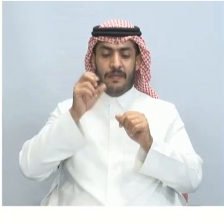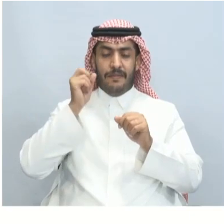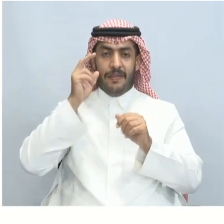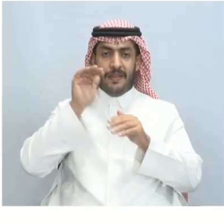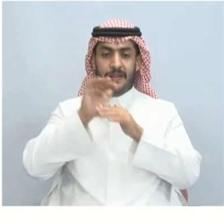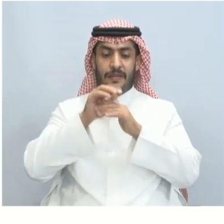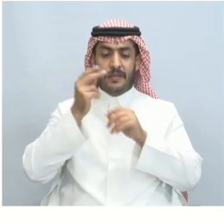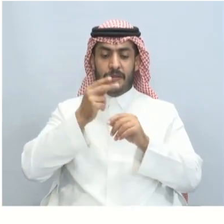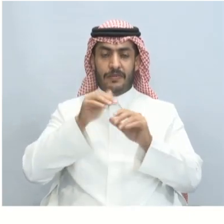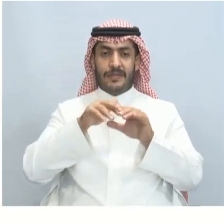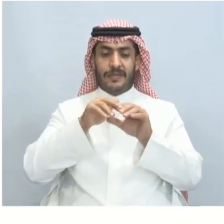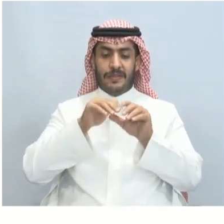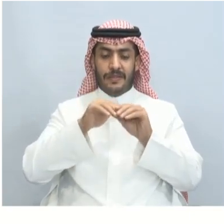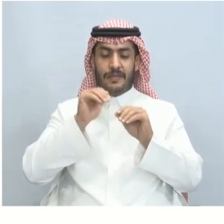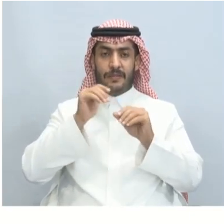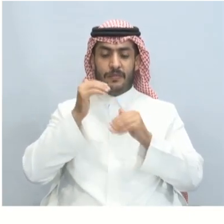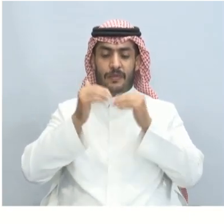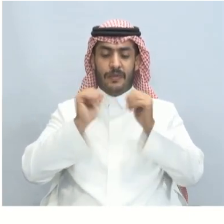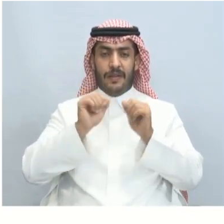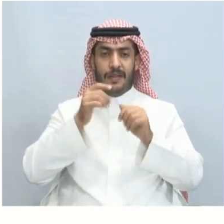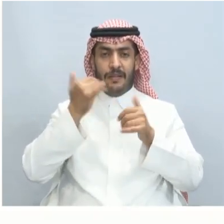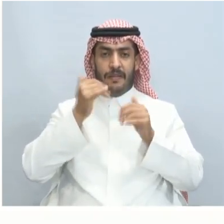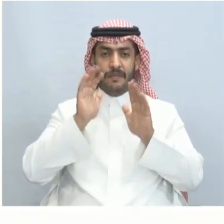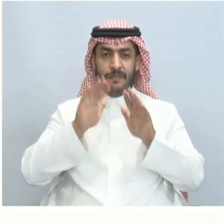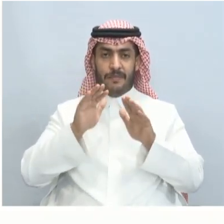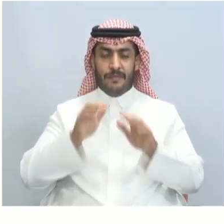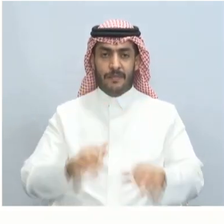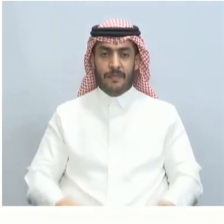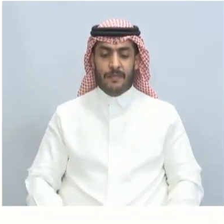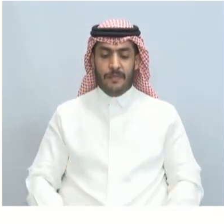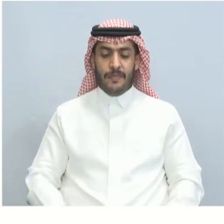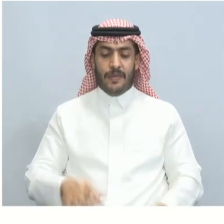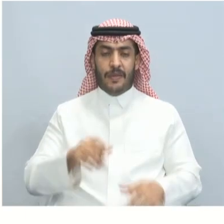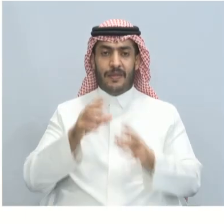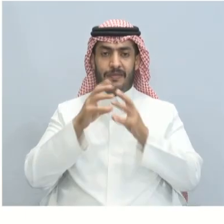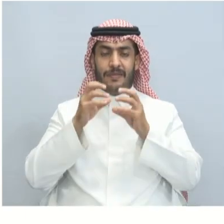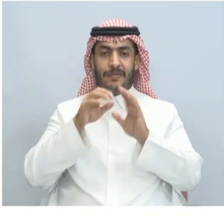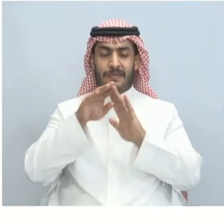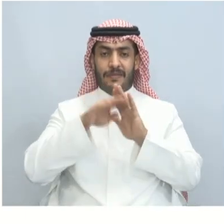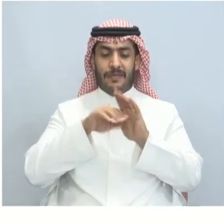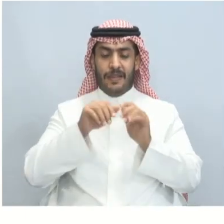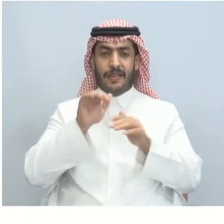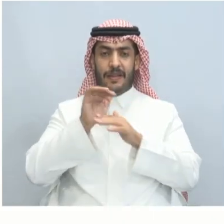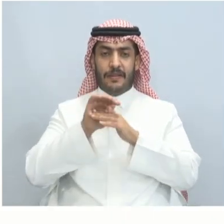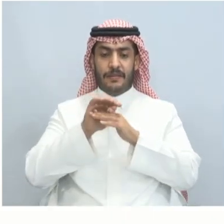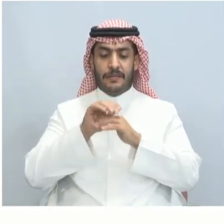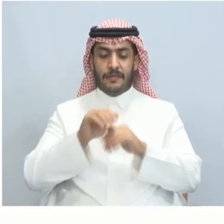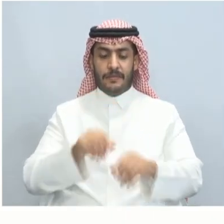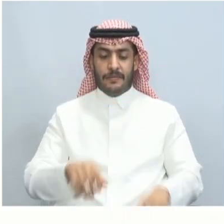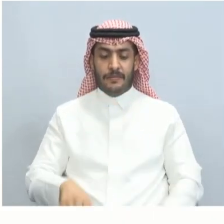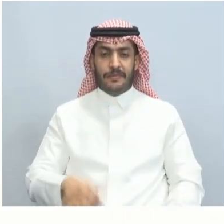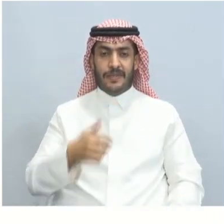الدرس ارسم انسحابا في المستوى الاحداثي المفردات التي يحتويها هذا